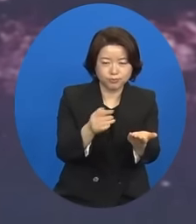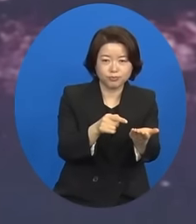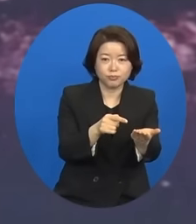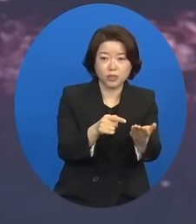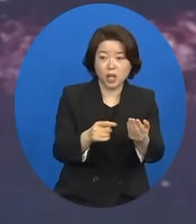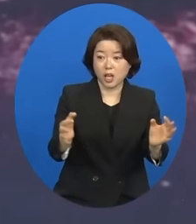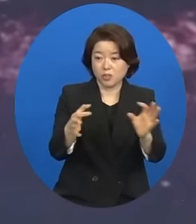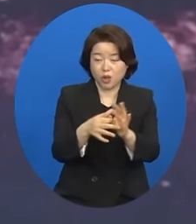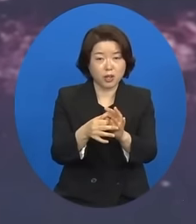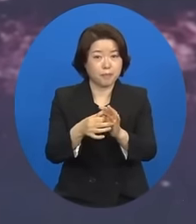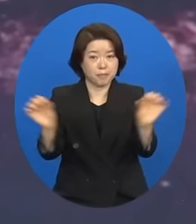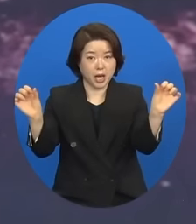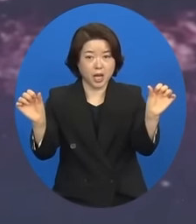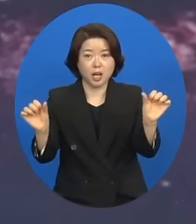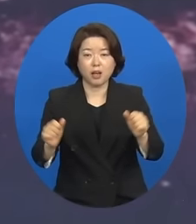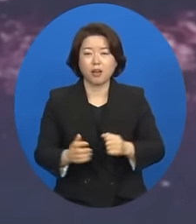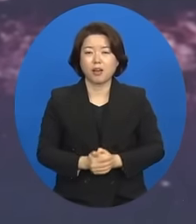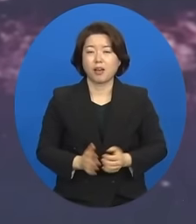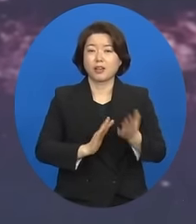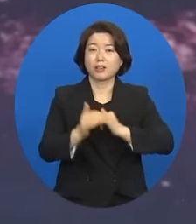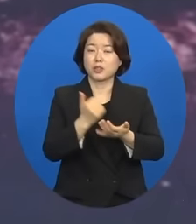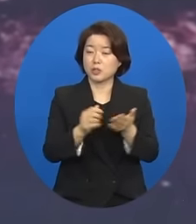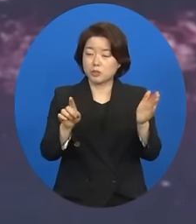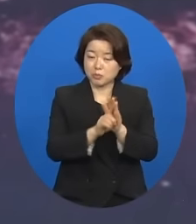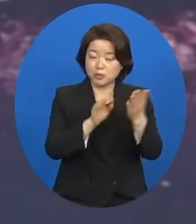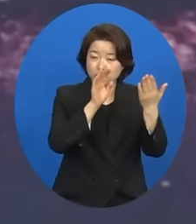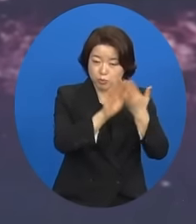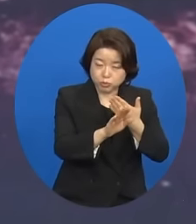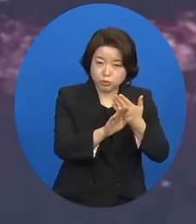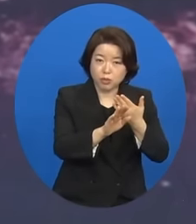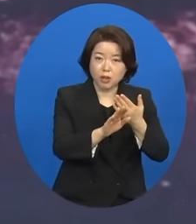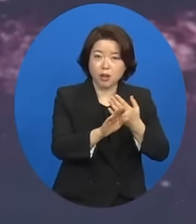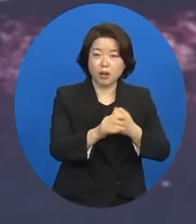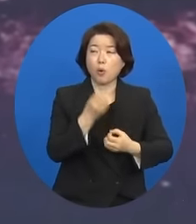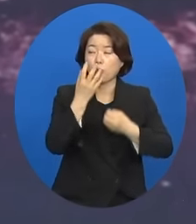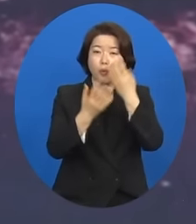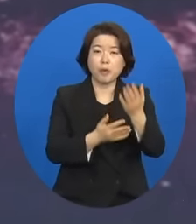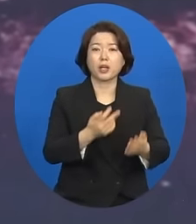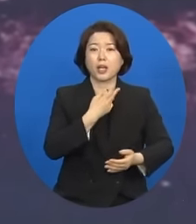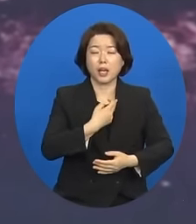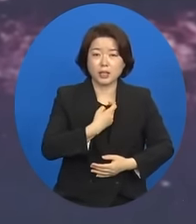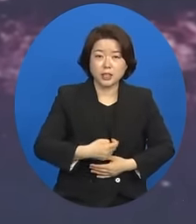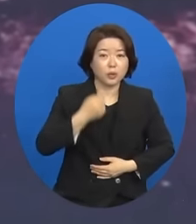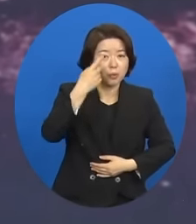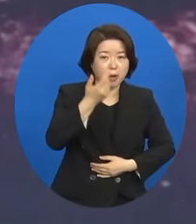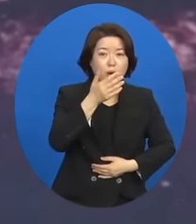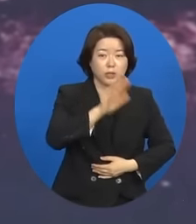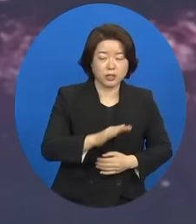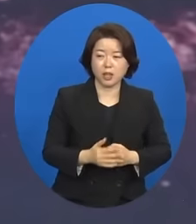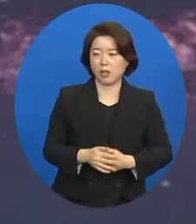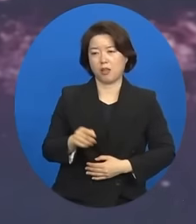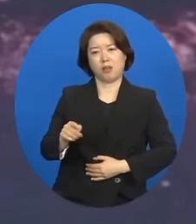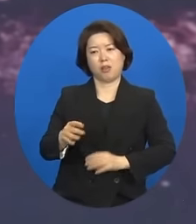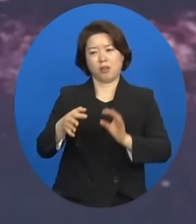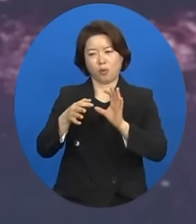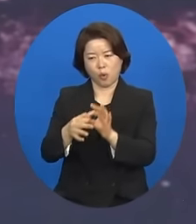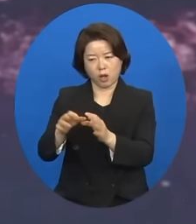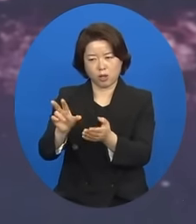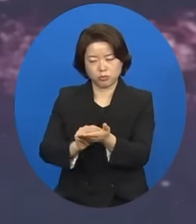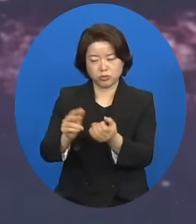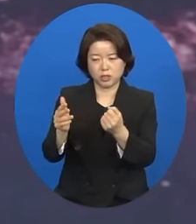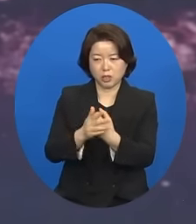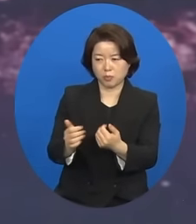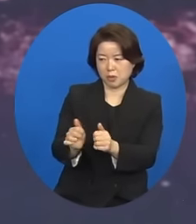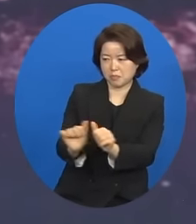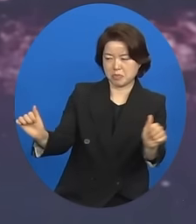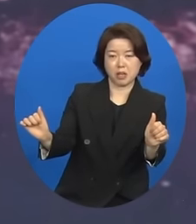버린 이미 예수님을 믿은 이후고 그 사도 바울 있데도 불구하고 관계 문제 때문에 틀어진 경우가 있었다는 것을